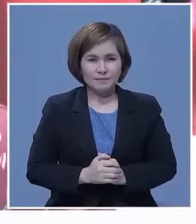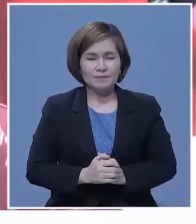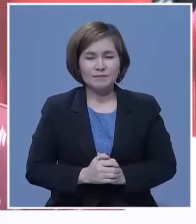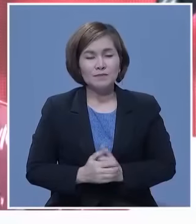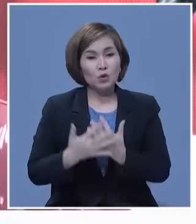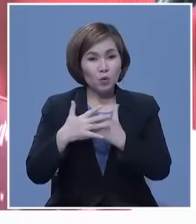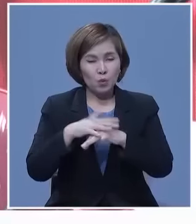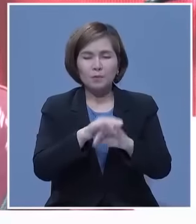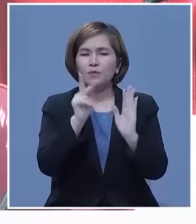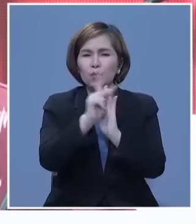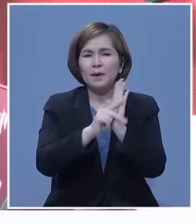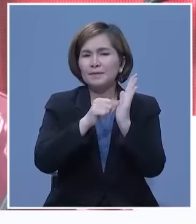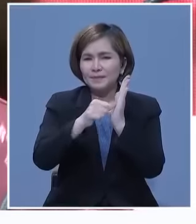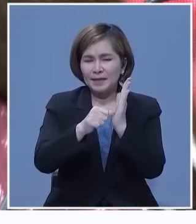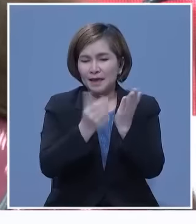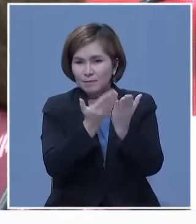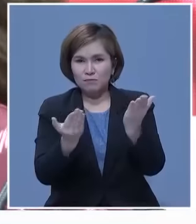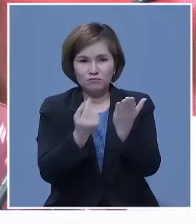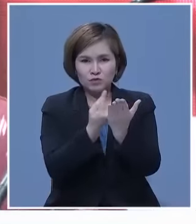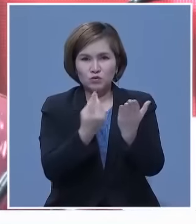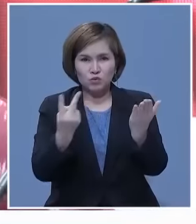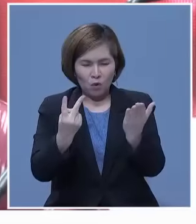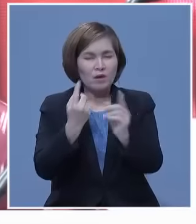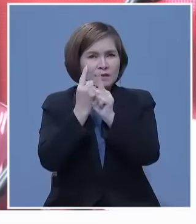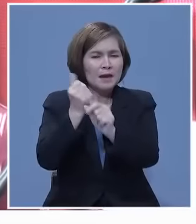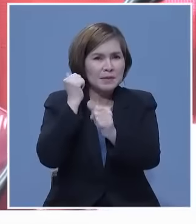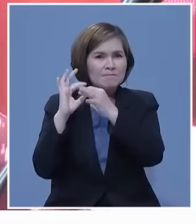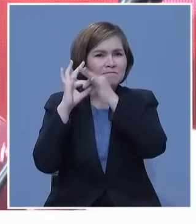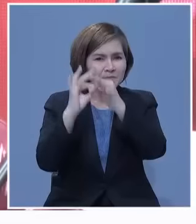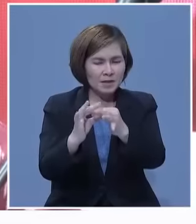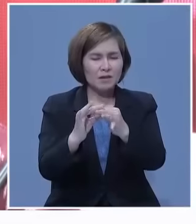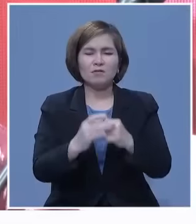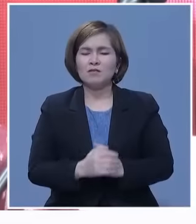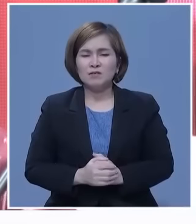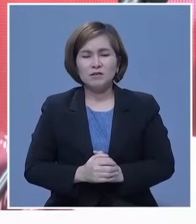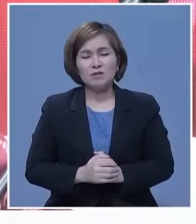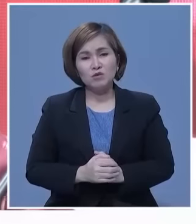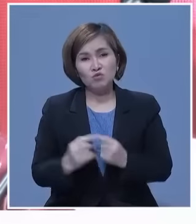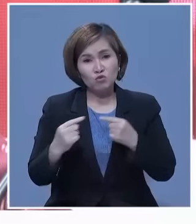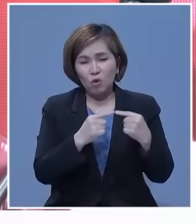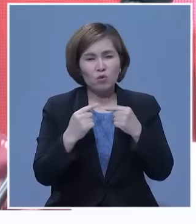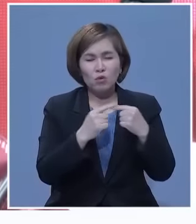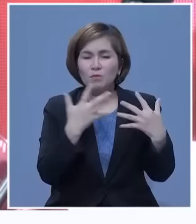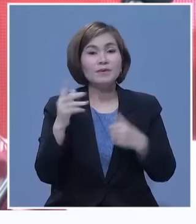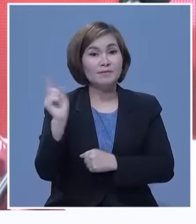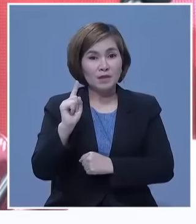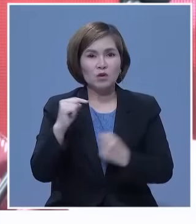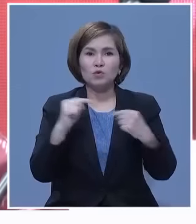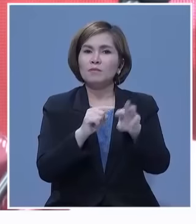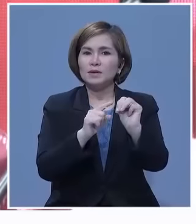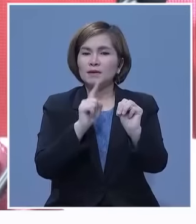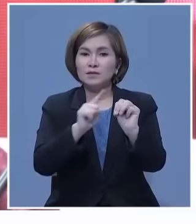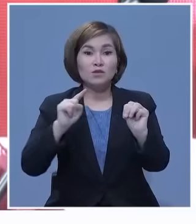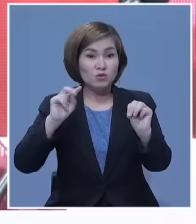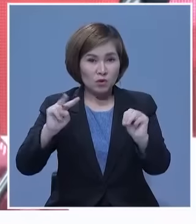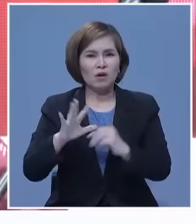ผลักดันแก้กฎหมาย 2ฉบับที่ว่านี้นะครับกับเรื่องของการนิรโทษกรรมทุกคนรวมถึงเรื่องของมาตรา 112